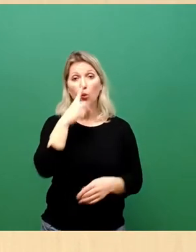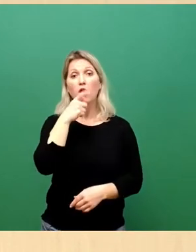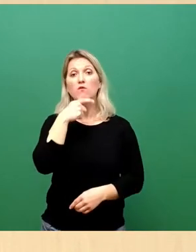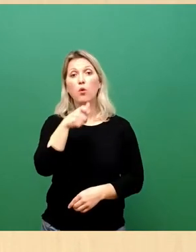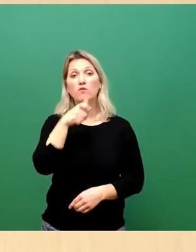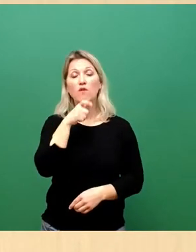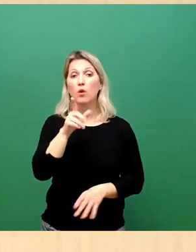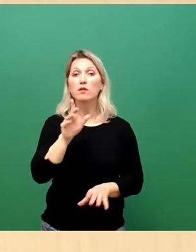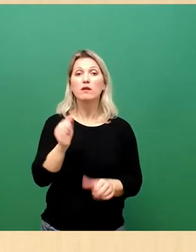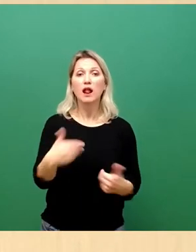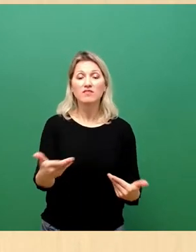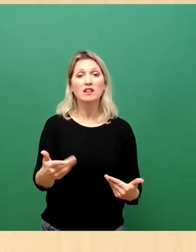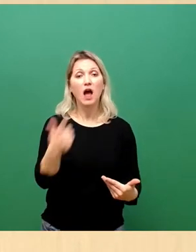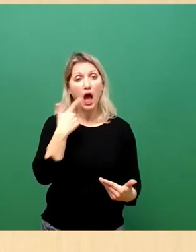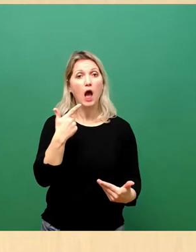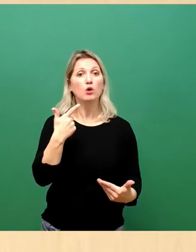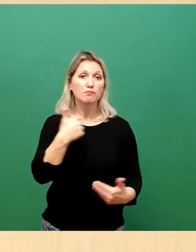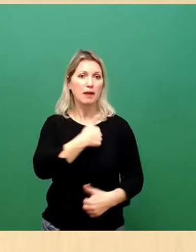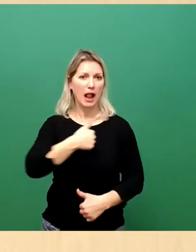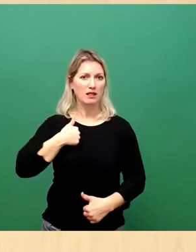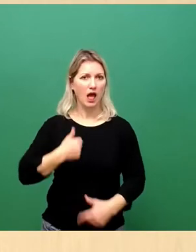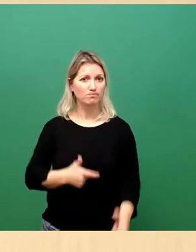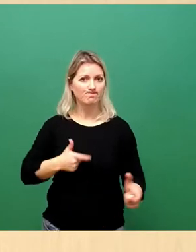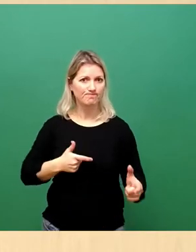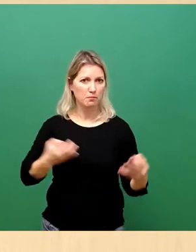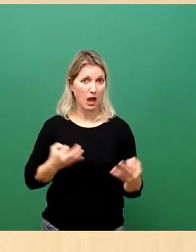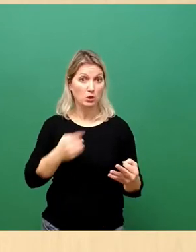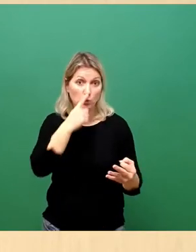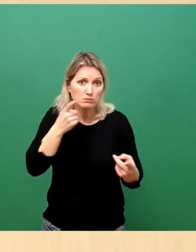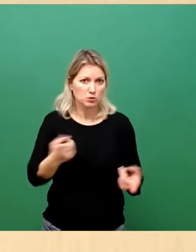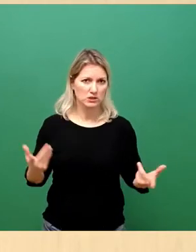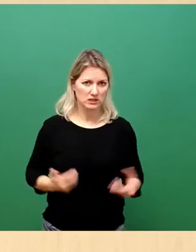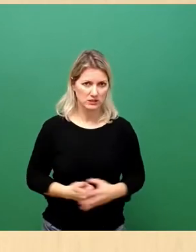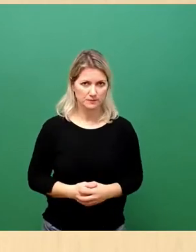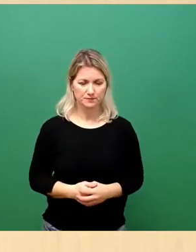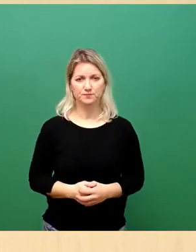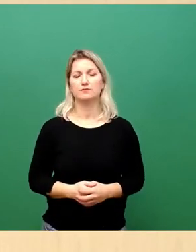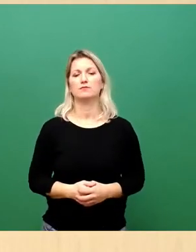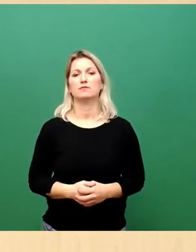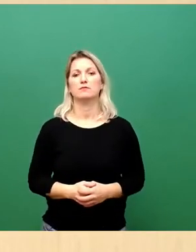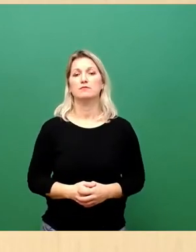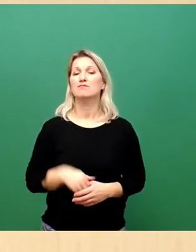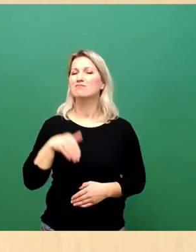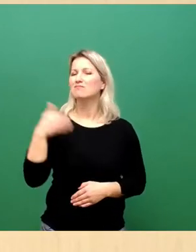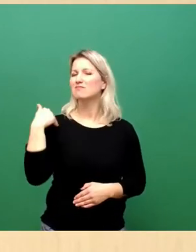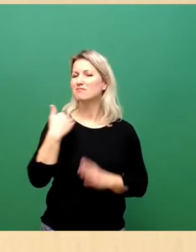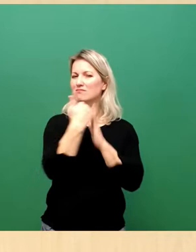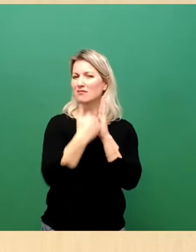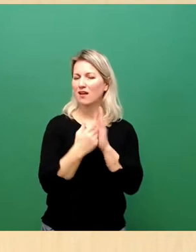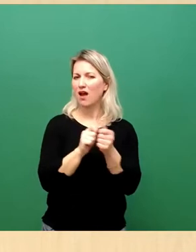militärischer Härte, falls es notwendig sein sollte. Zu den aufgeführten Änderungsanträgen, dem ersten Teil